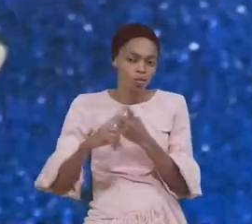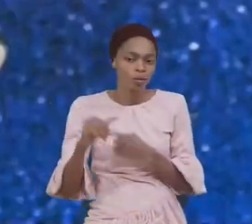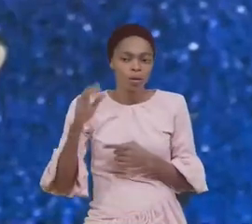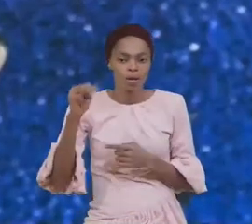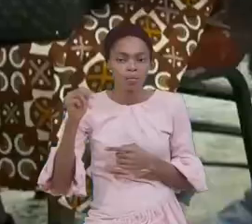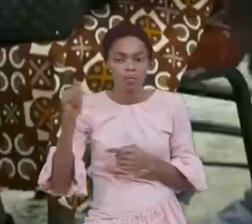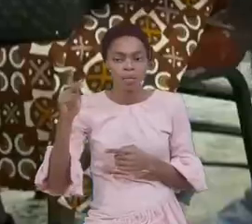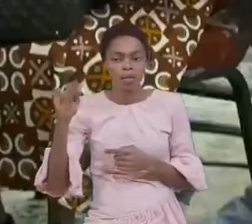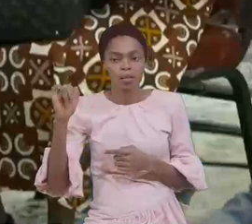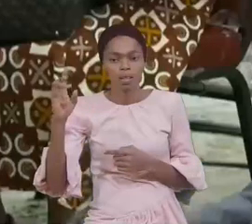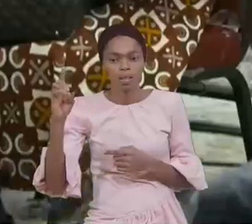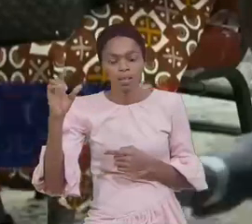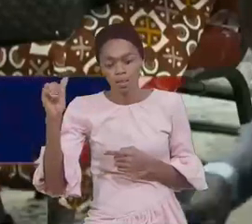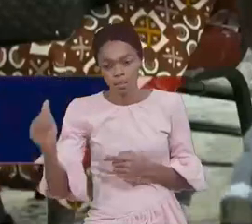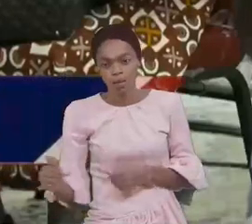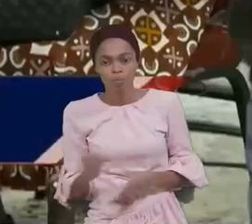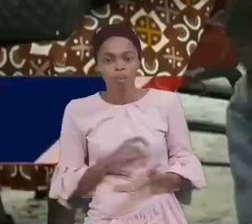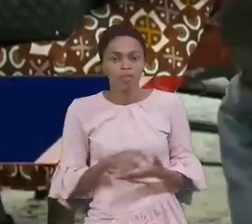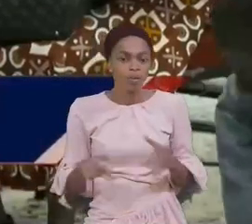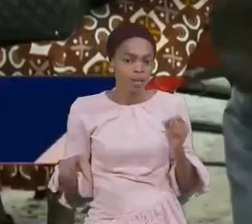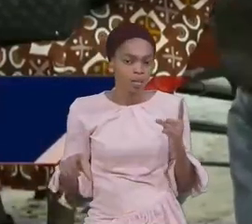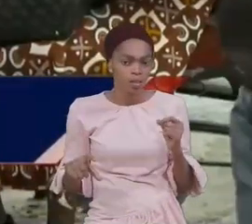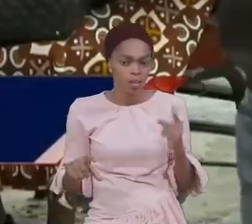Le verset 11 dit,